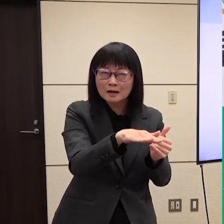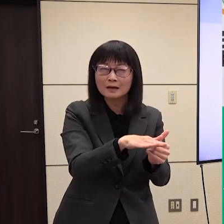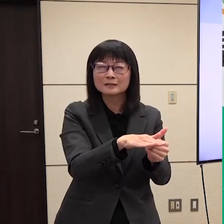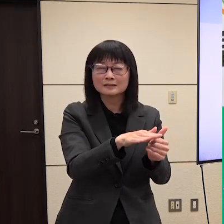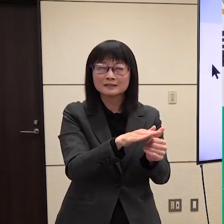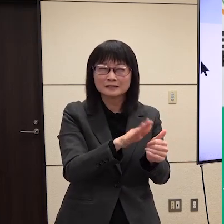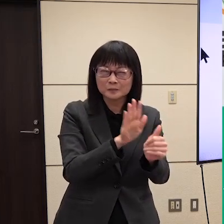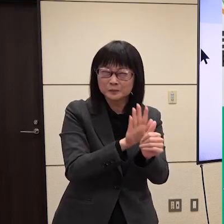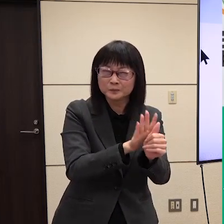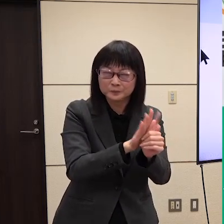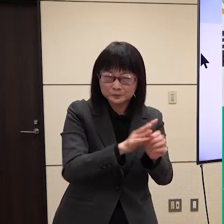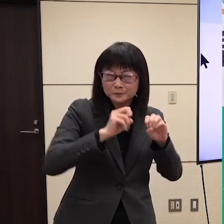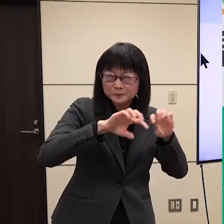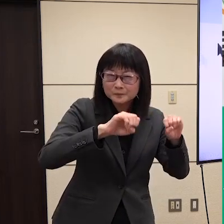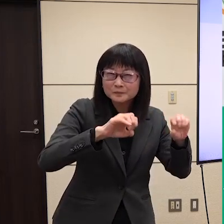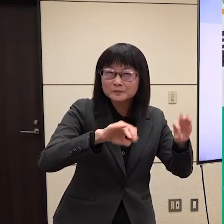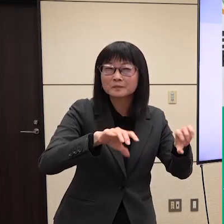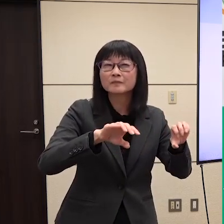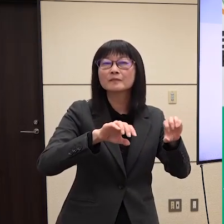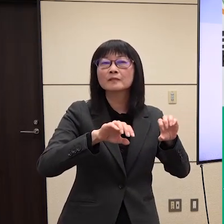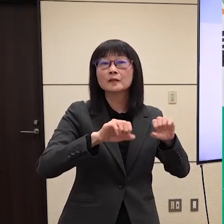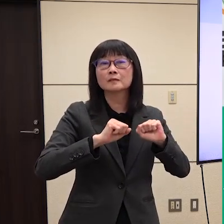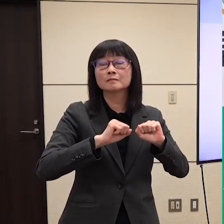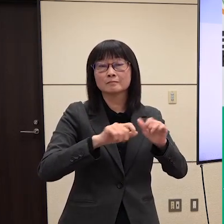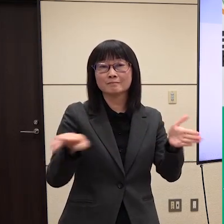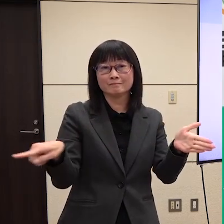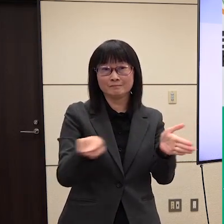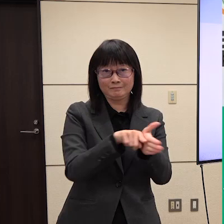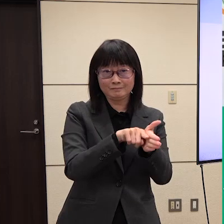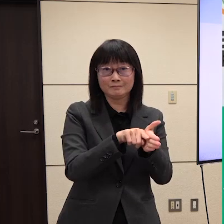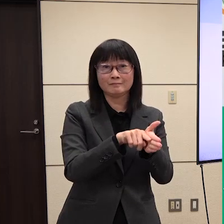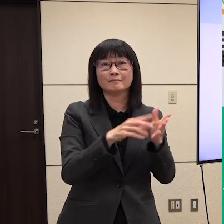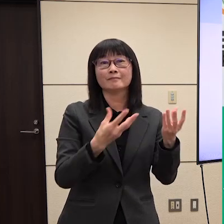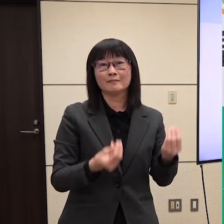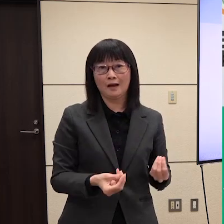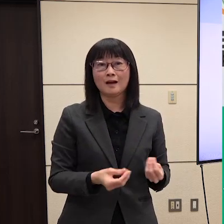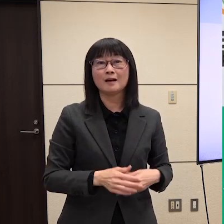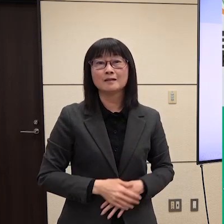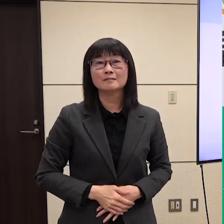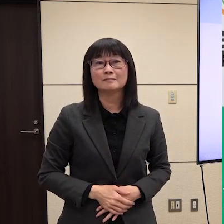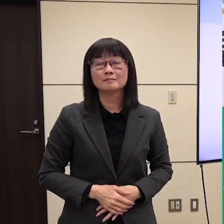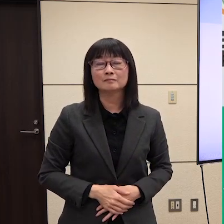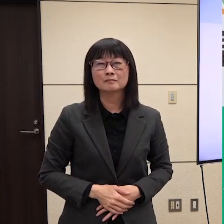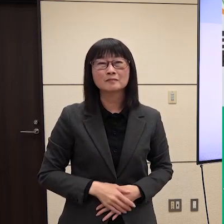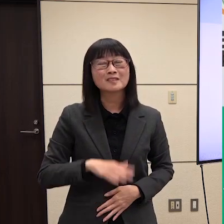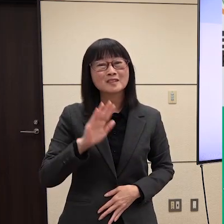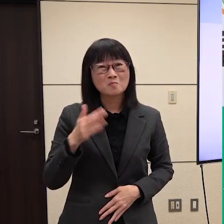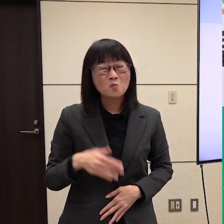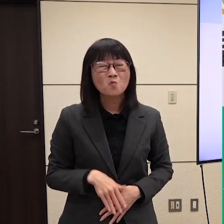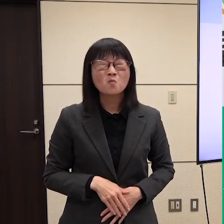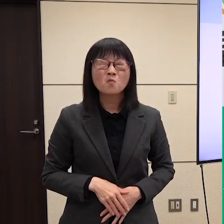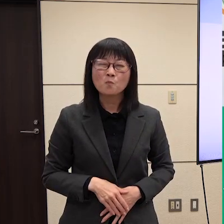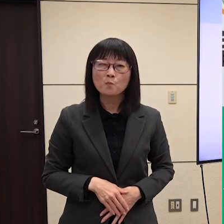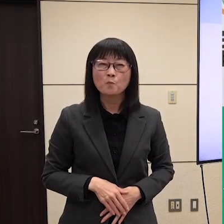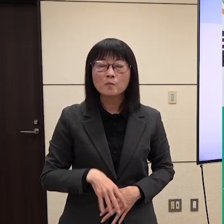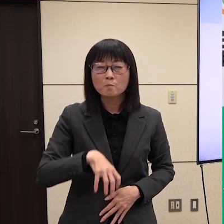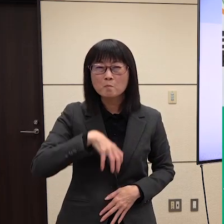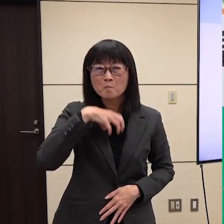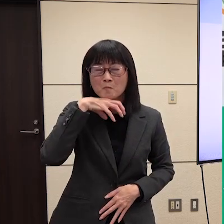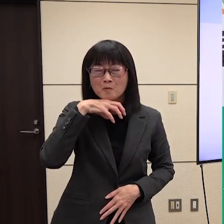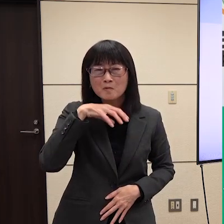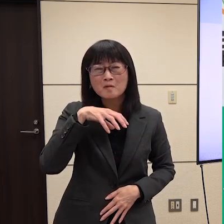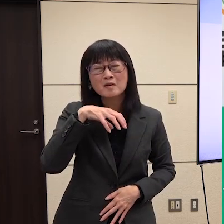注力して、交付の促進を図ってまいりましたけど、やっぱり高齢者がですね、年